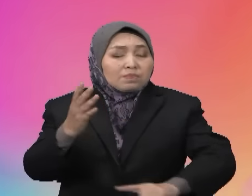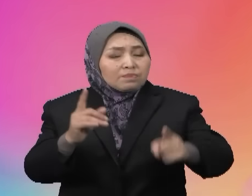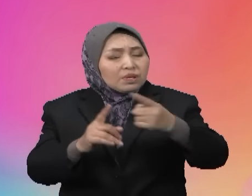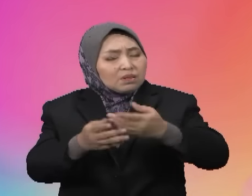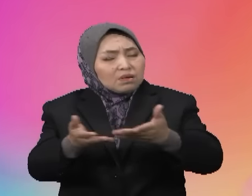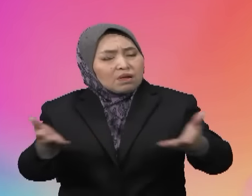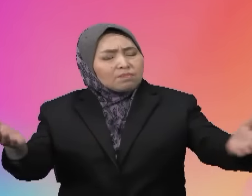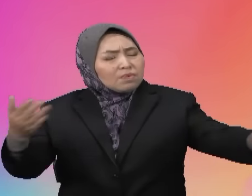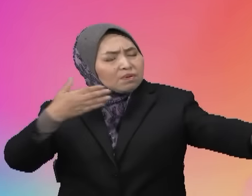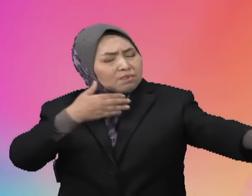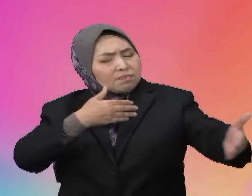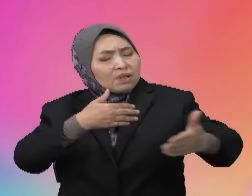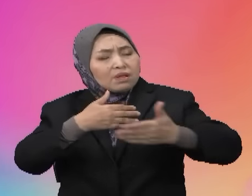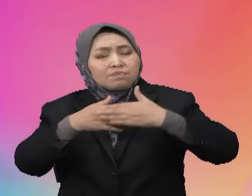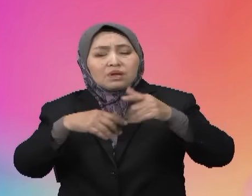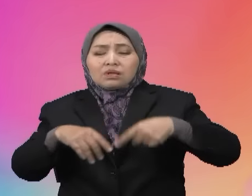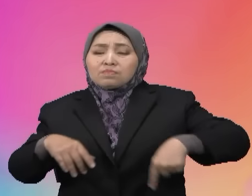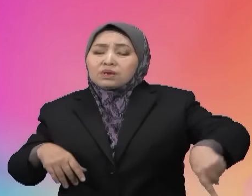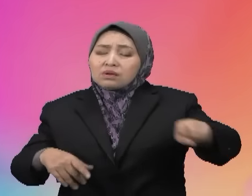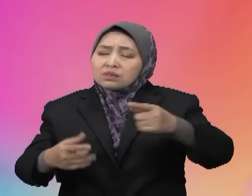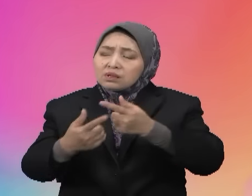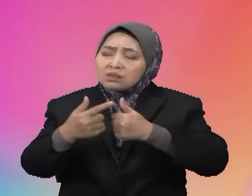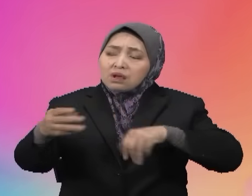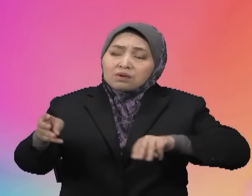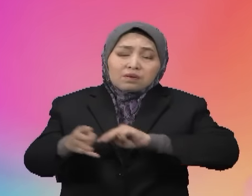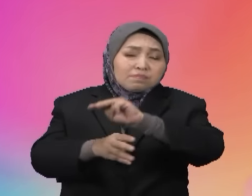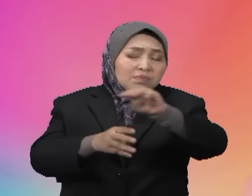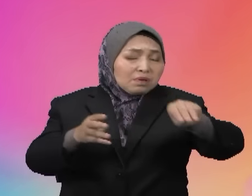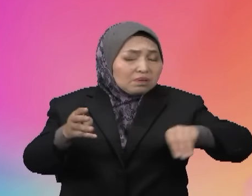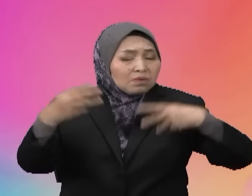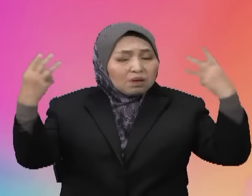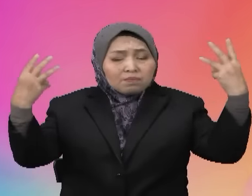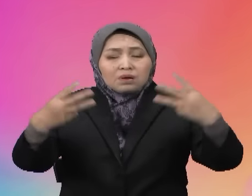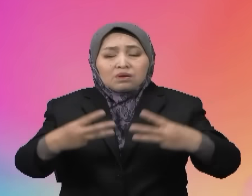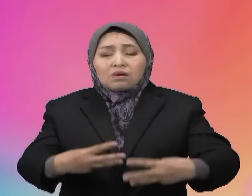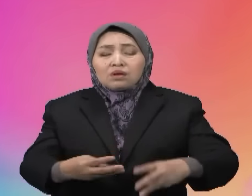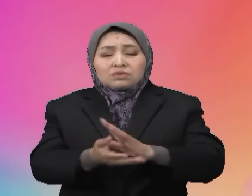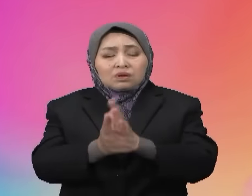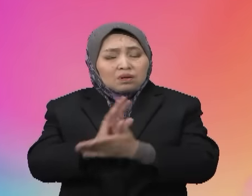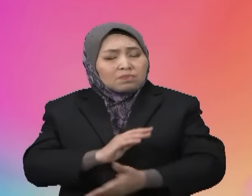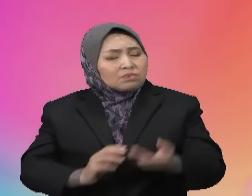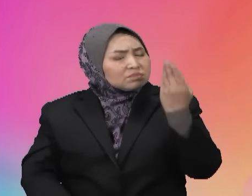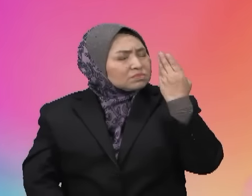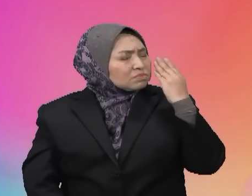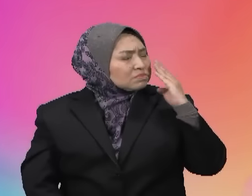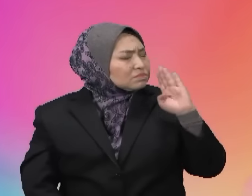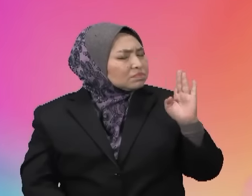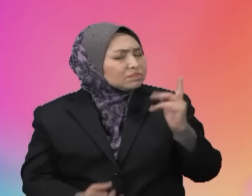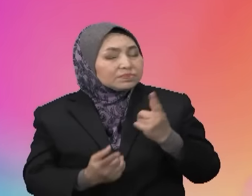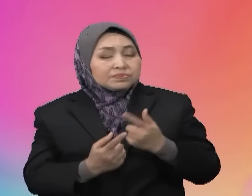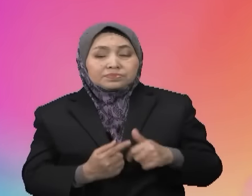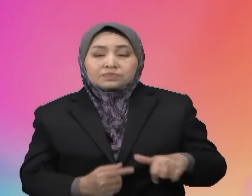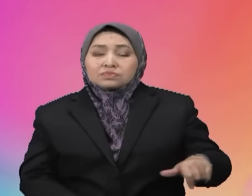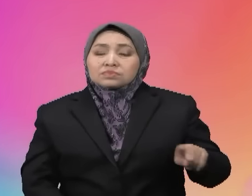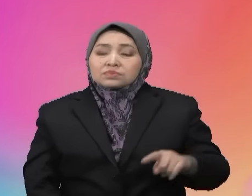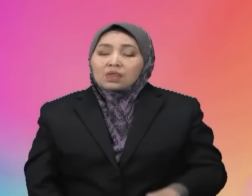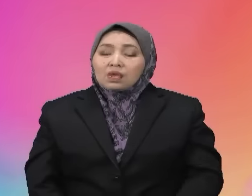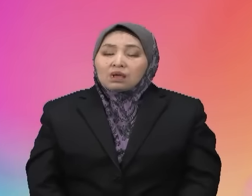qalabtum ilayhim litu'ridu anhum